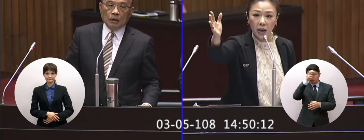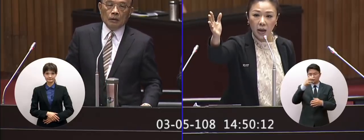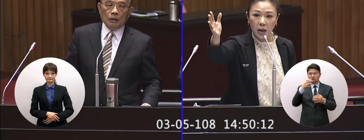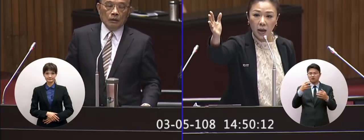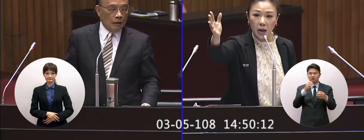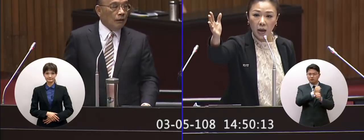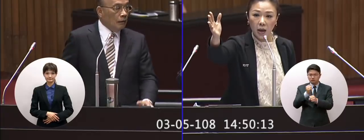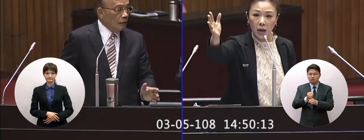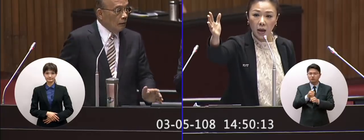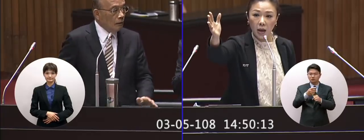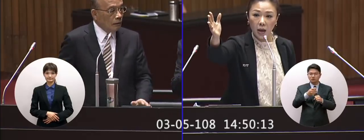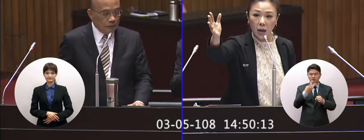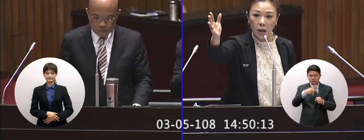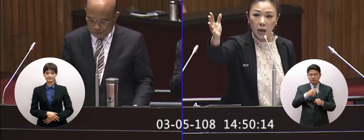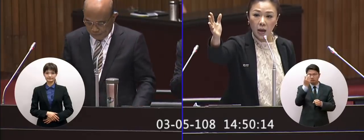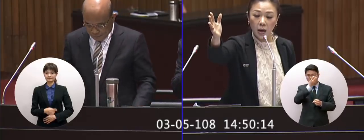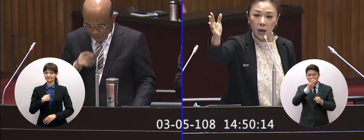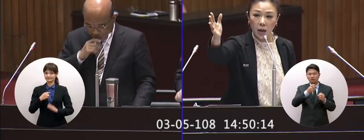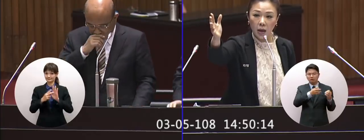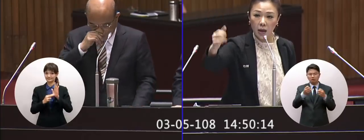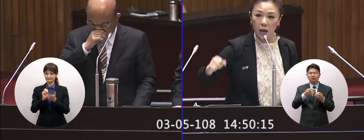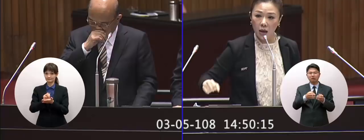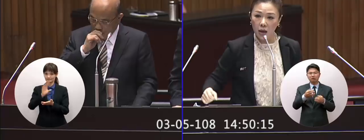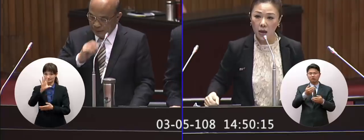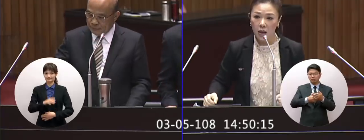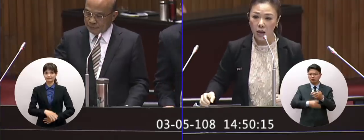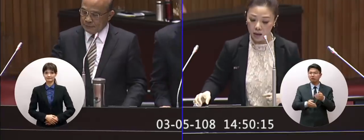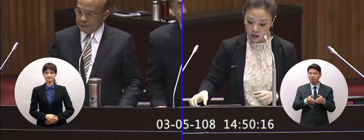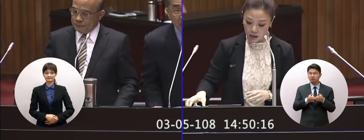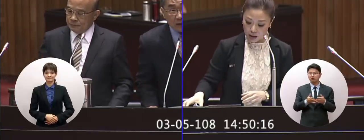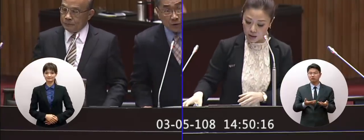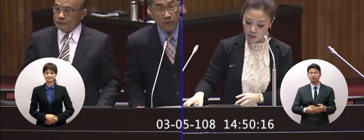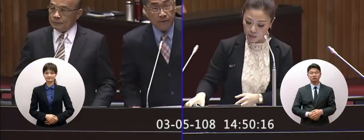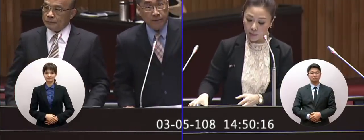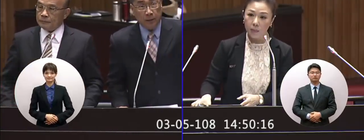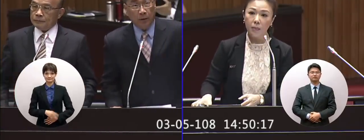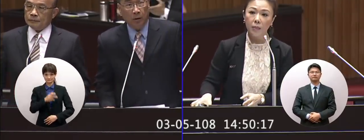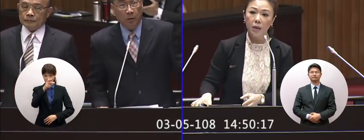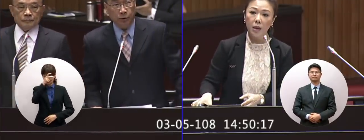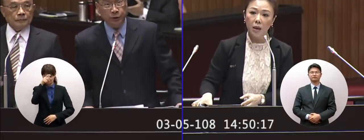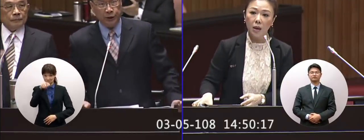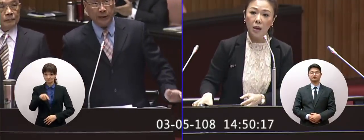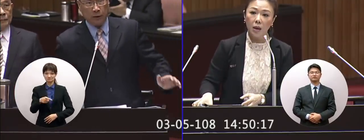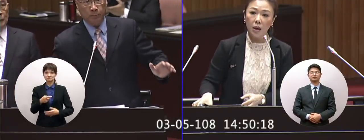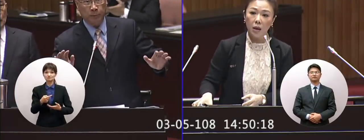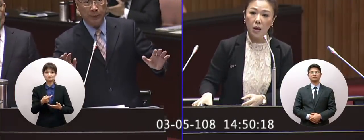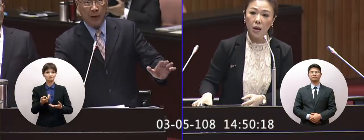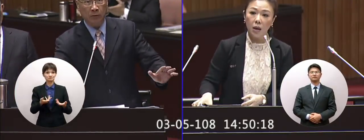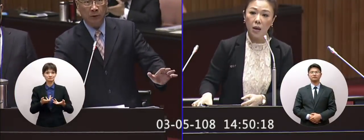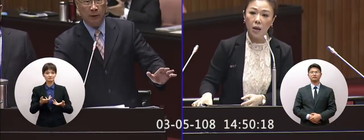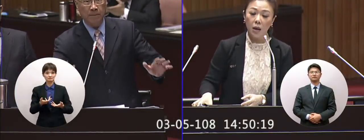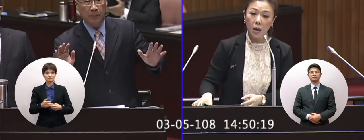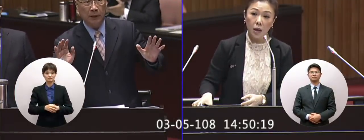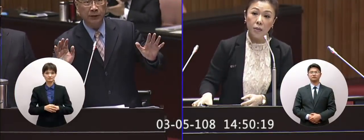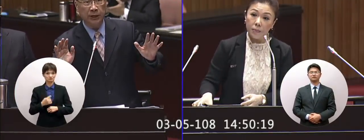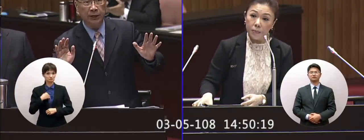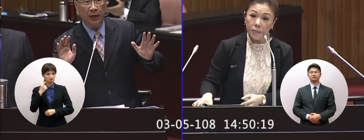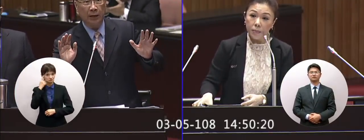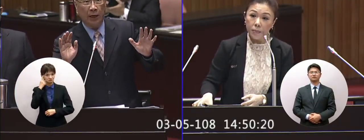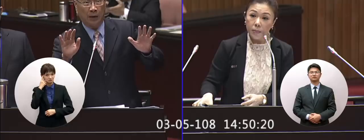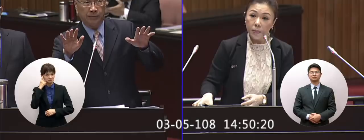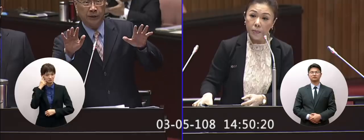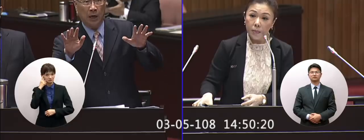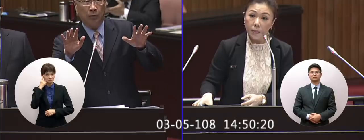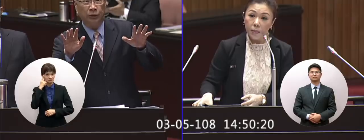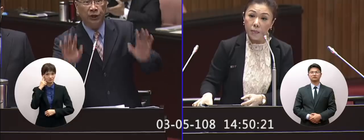下。 我来跟委员报告一下，事实上，在建警率方面，我是减少的不必要，跟这